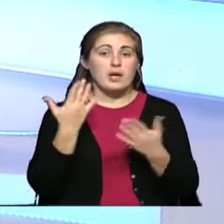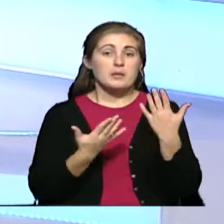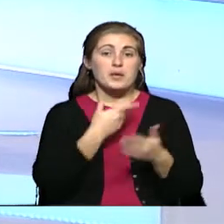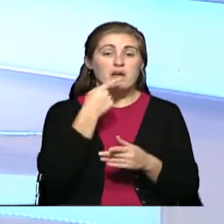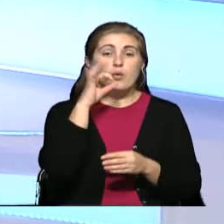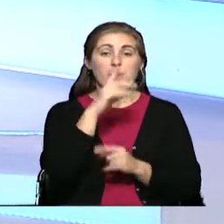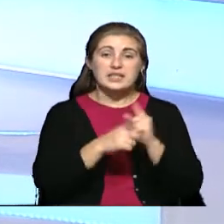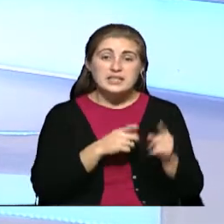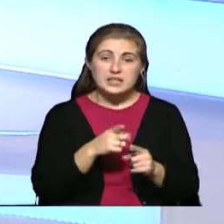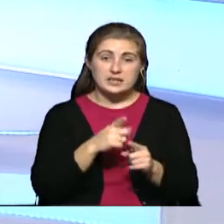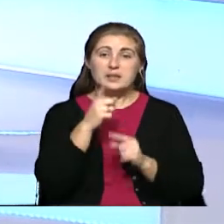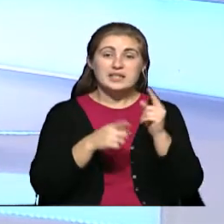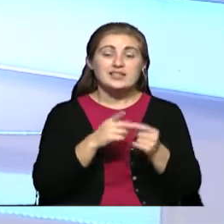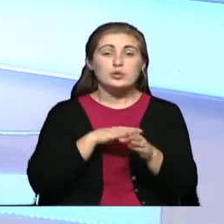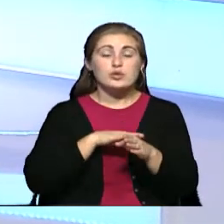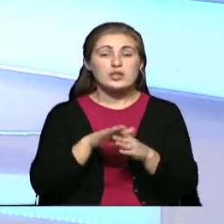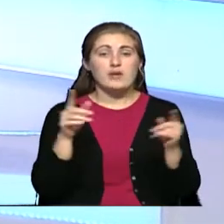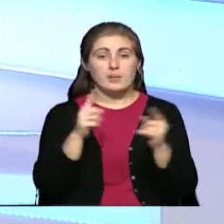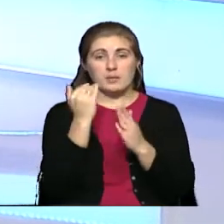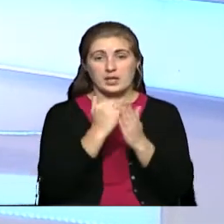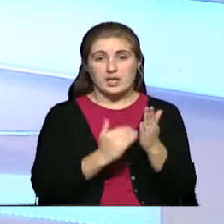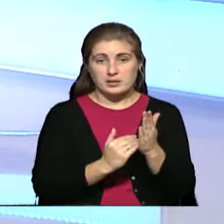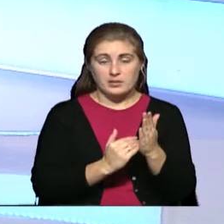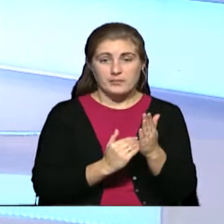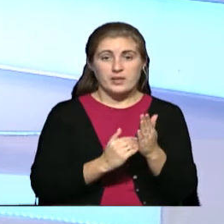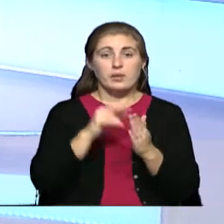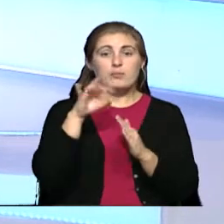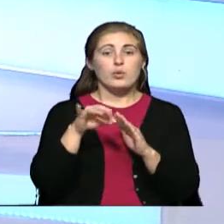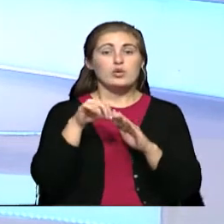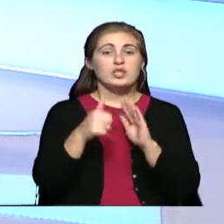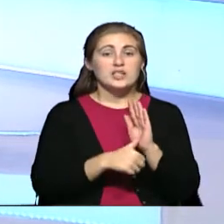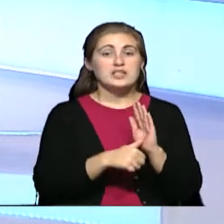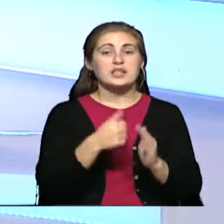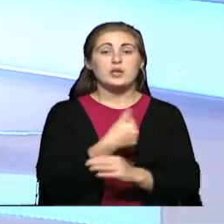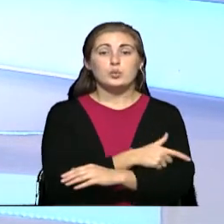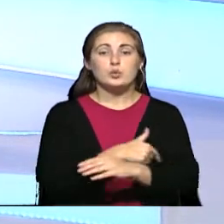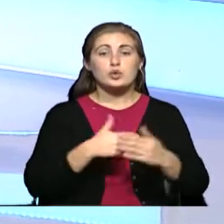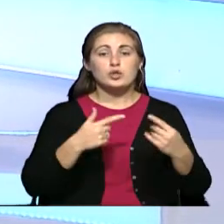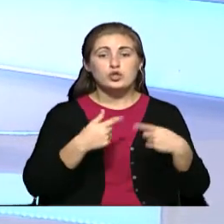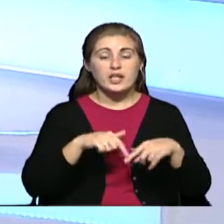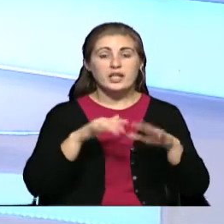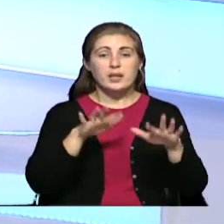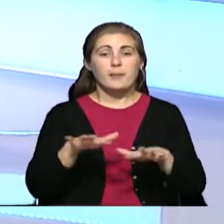то модернизация осуществляется в рамках программы модернизации по 16 учреждениям, там, где